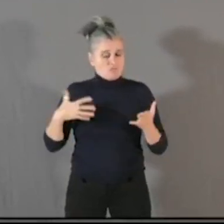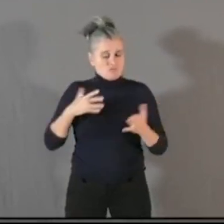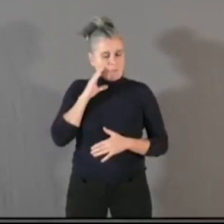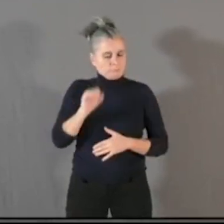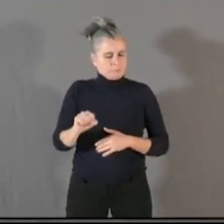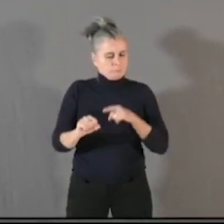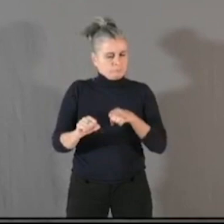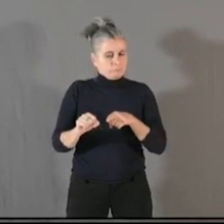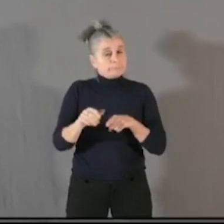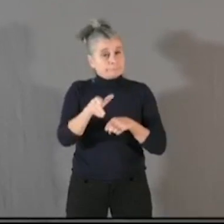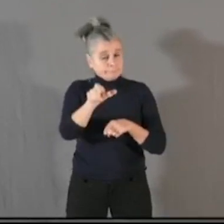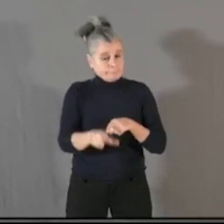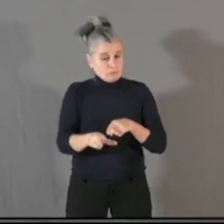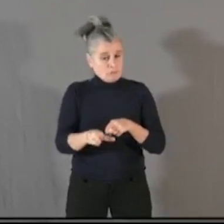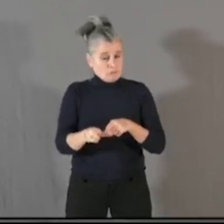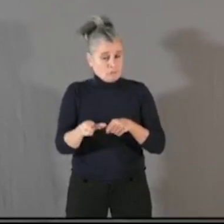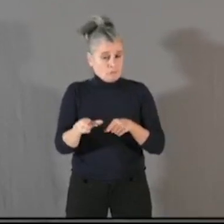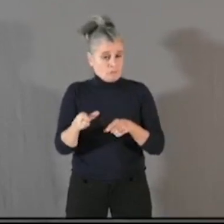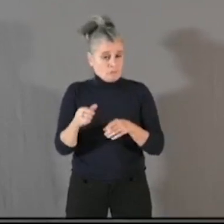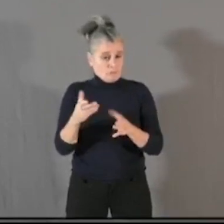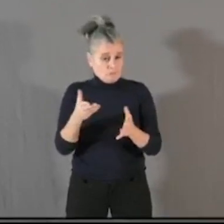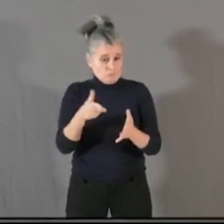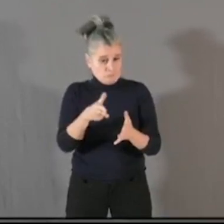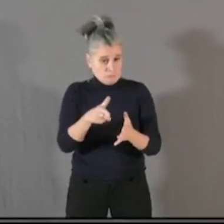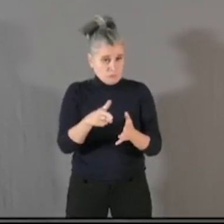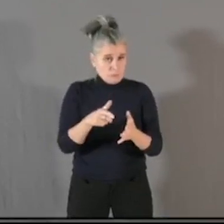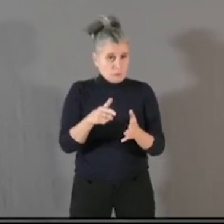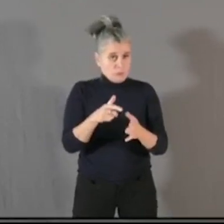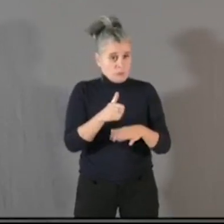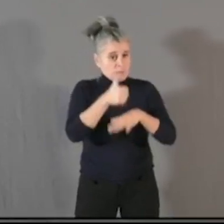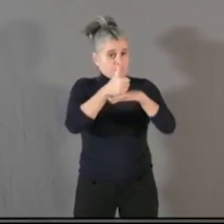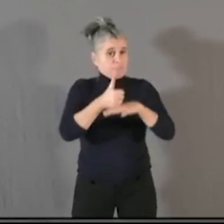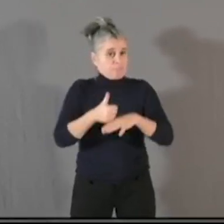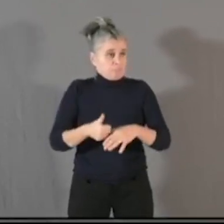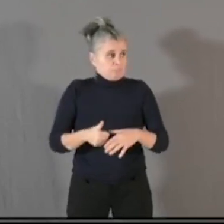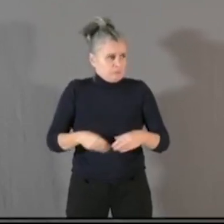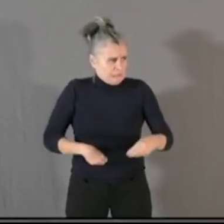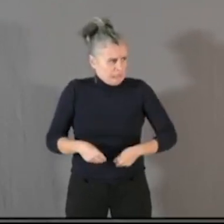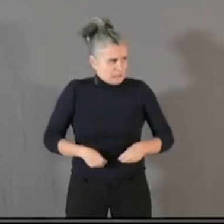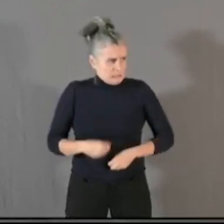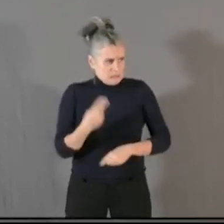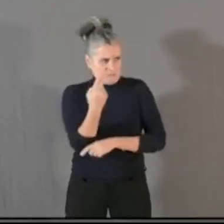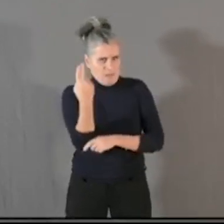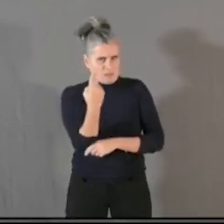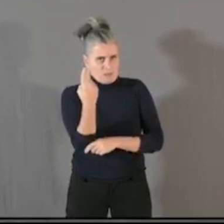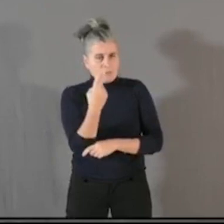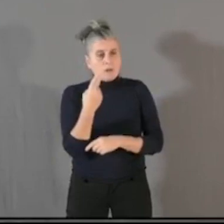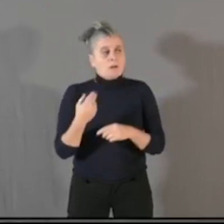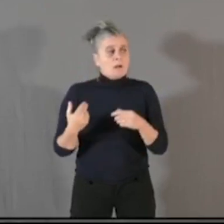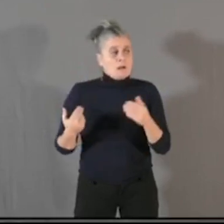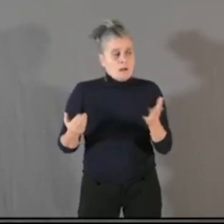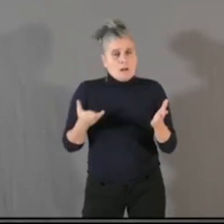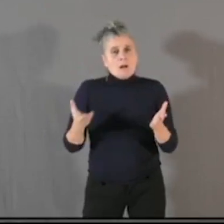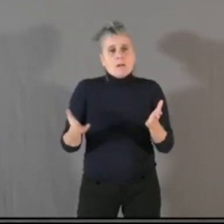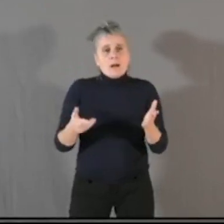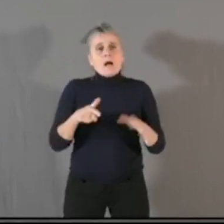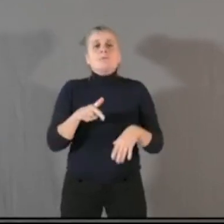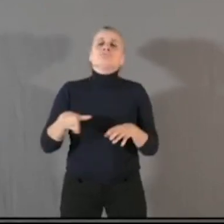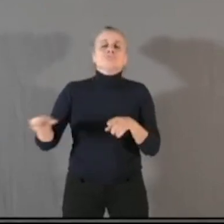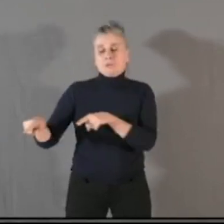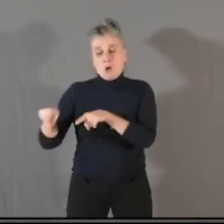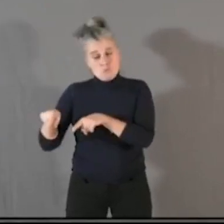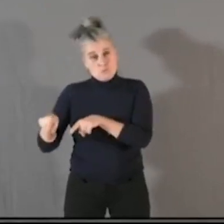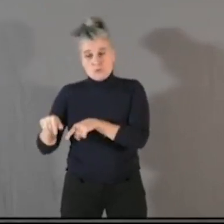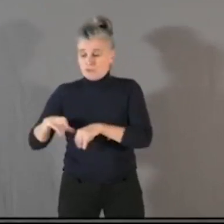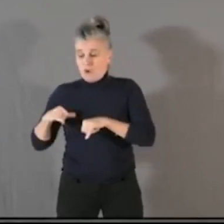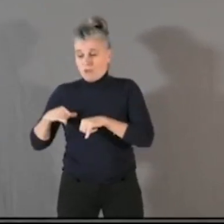du campus, un locataire qui est sorti acheter son pain et que lorsqu'il est revenu, eh bien son appartement était déjà squatté parce qu'il